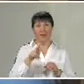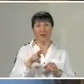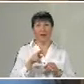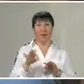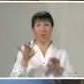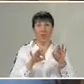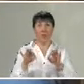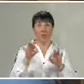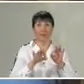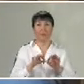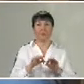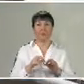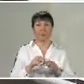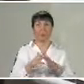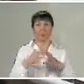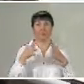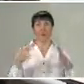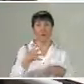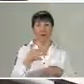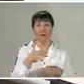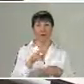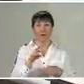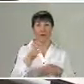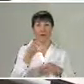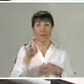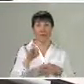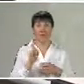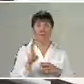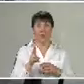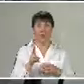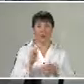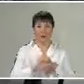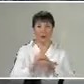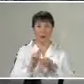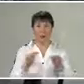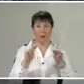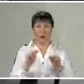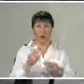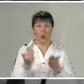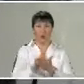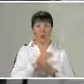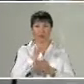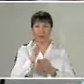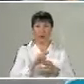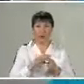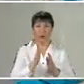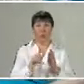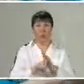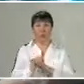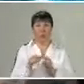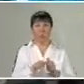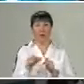профессиональную жизнь обрели 57 предпринимателей и как подмечают кураторы проекта новая профессия это только начало пути